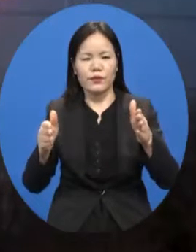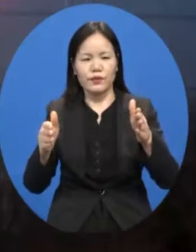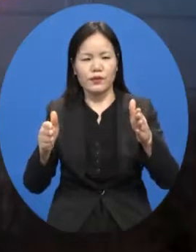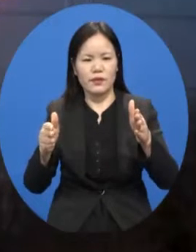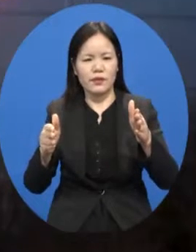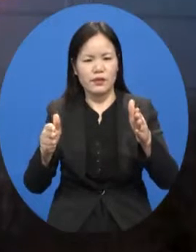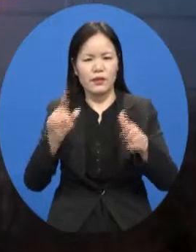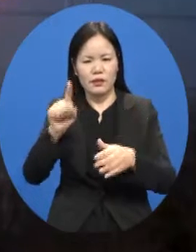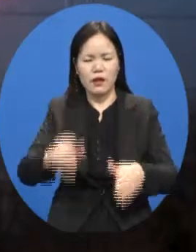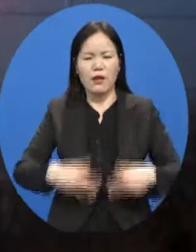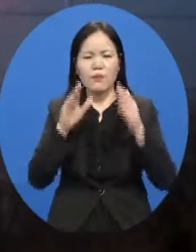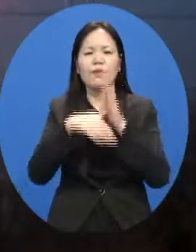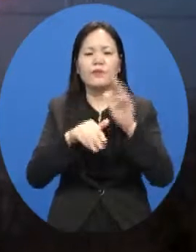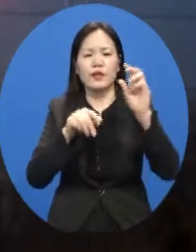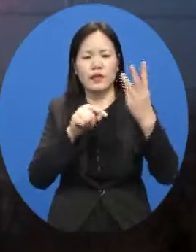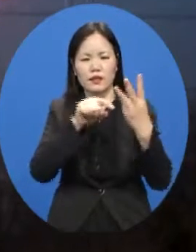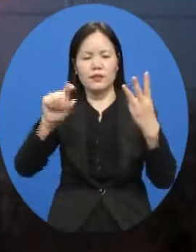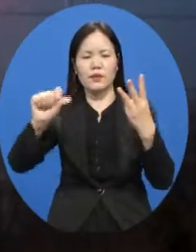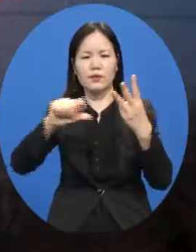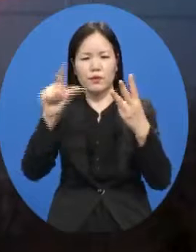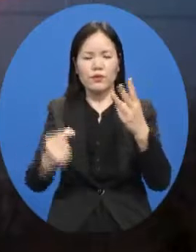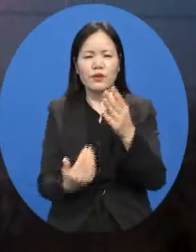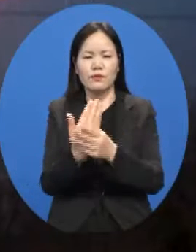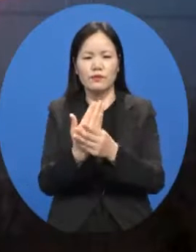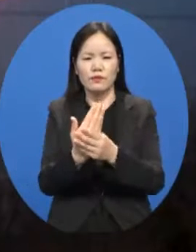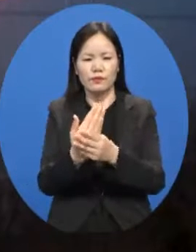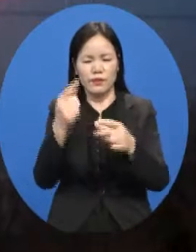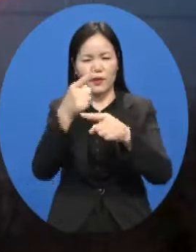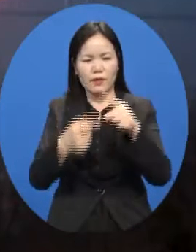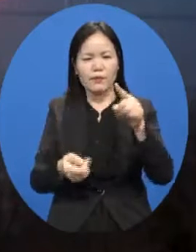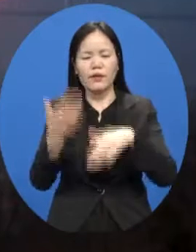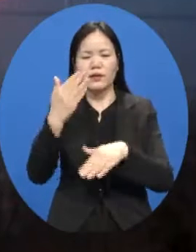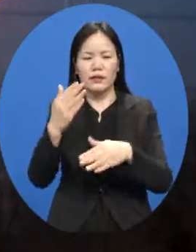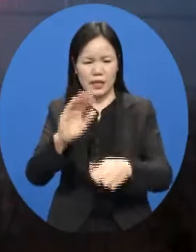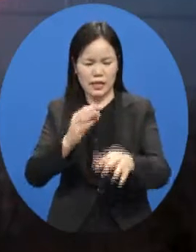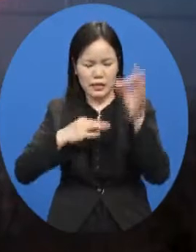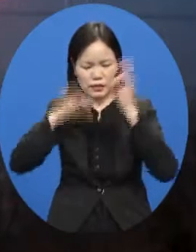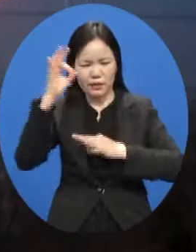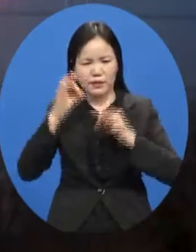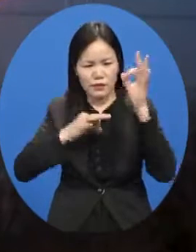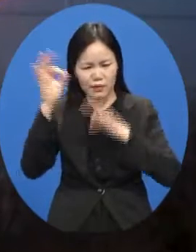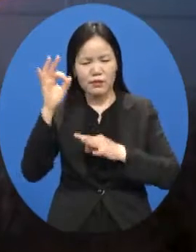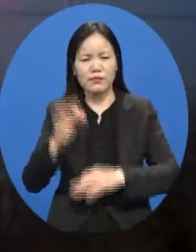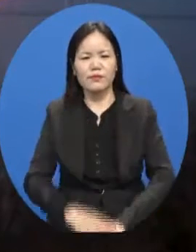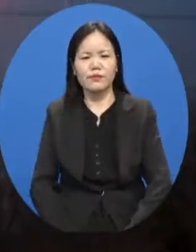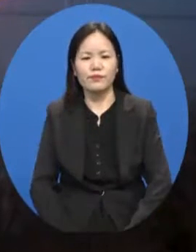건은 봄철인 3월에서 5월 사이에 일어났습니다. 절반 이상은 부주의로 인한 화재로